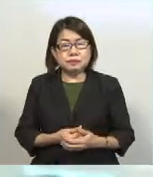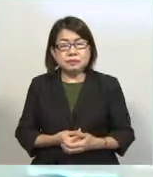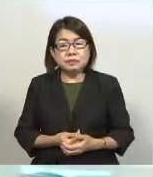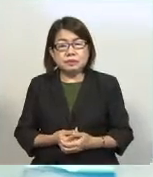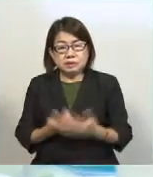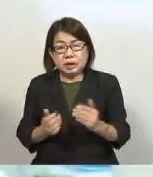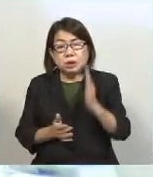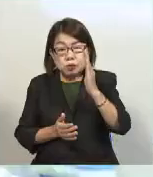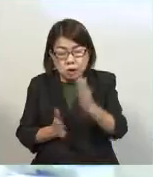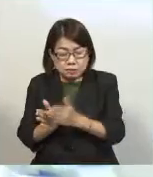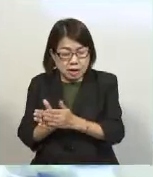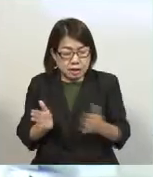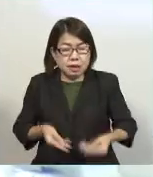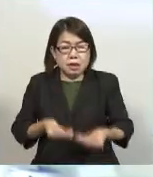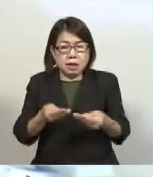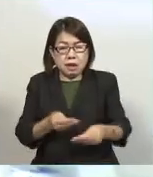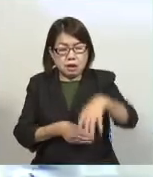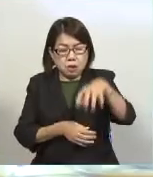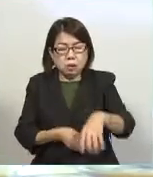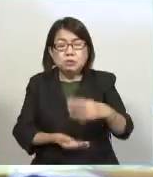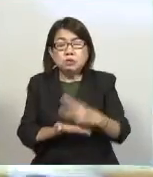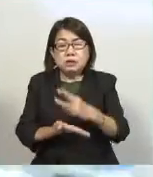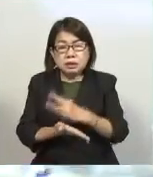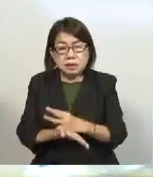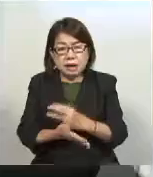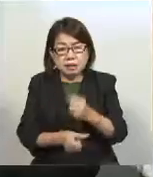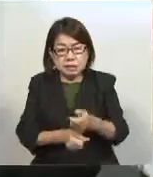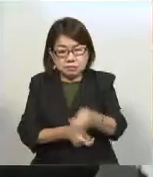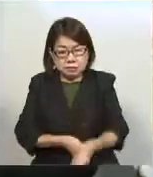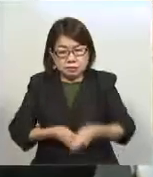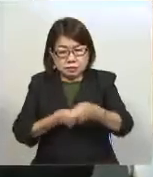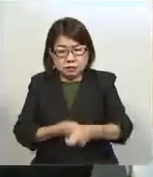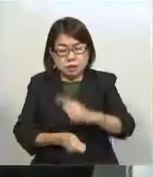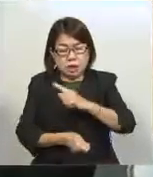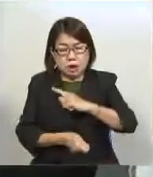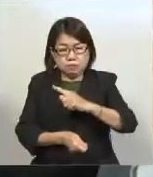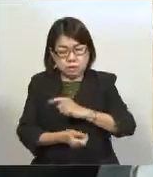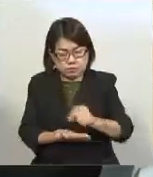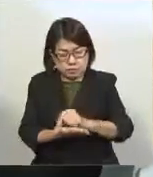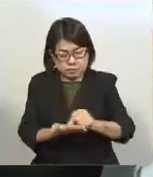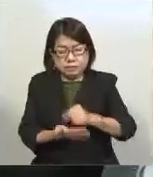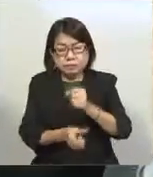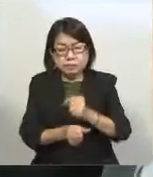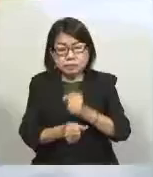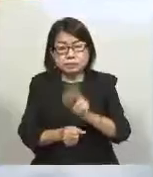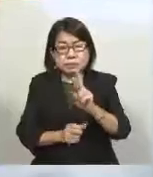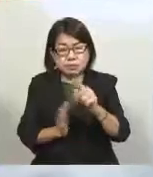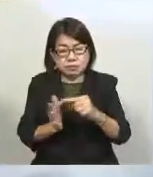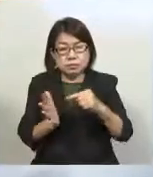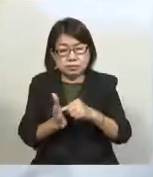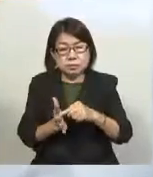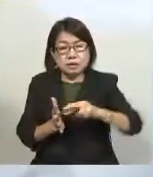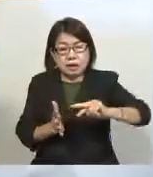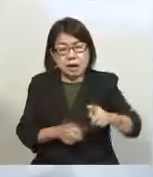โดยหลังจากนี้ก็ได้มอบหมายให้กรมวิชาการเกษตรไปดำเนินการยกร่างประกาศกระทรวงว่าด้วยบัญชีรายชื่อ